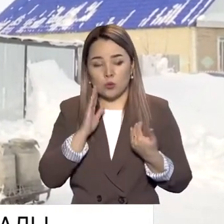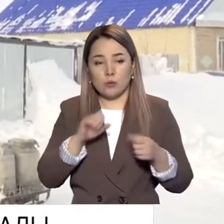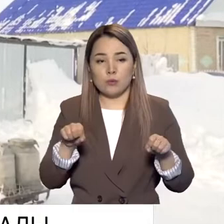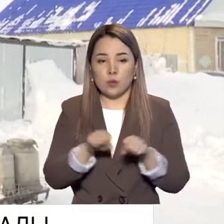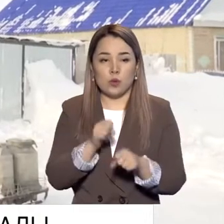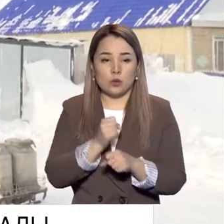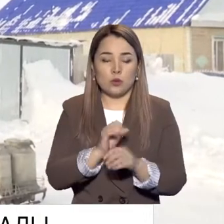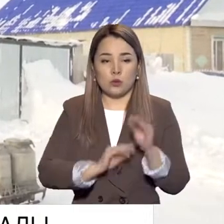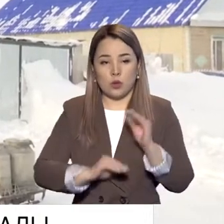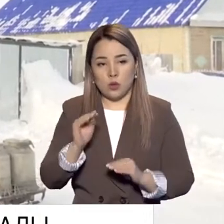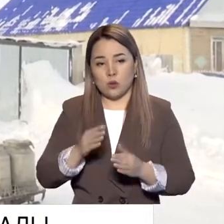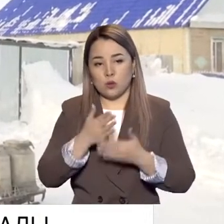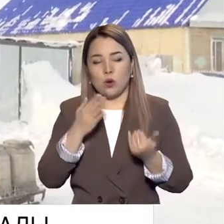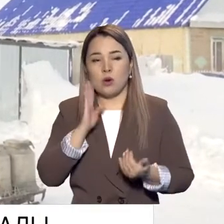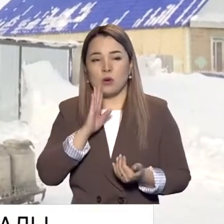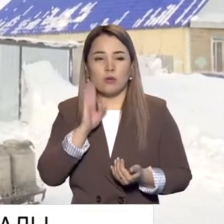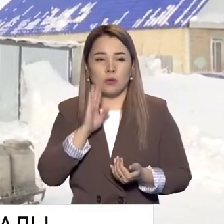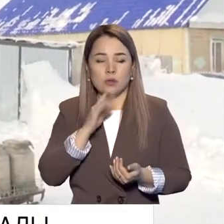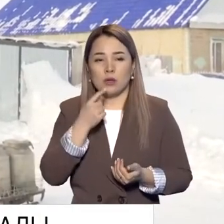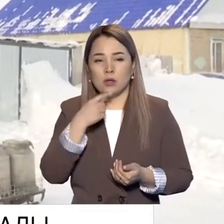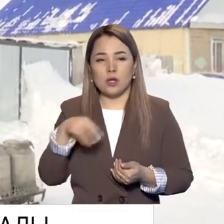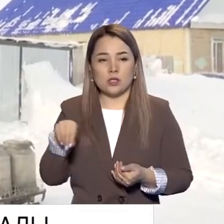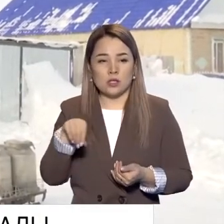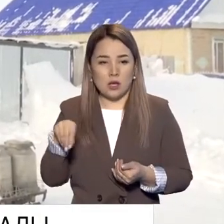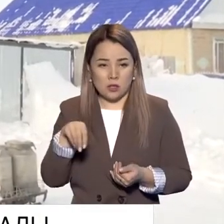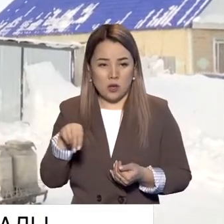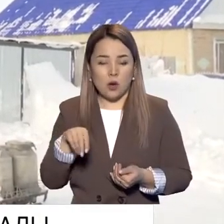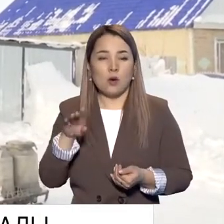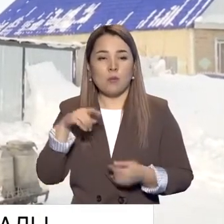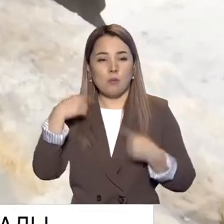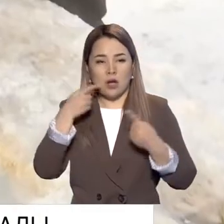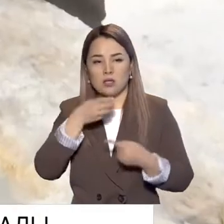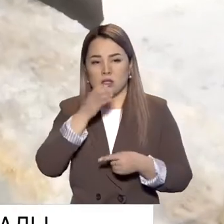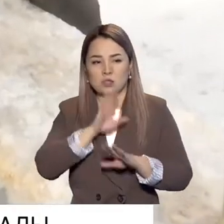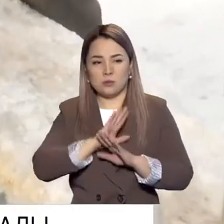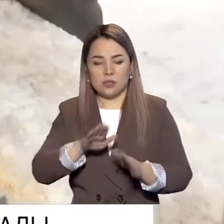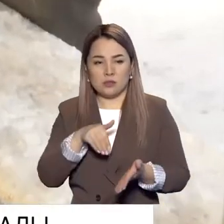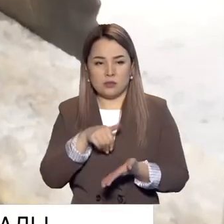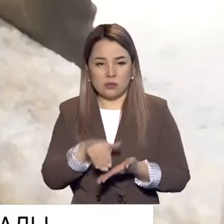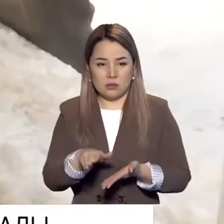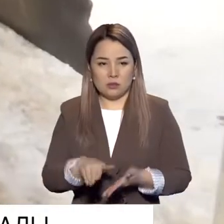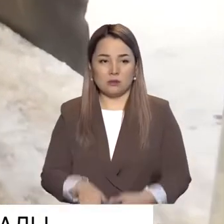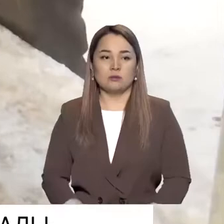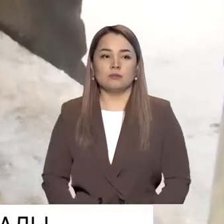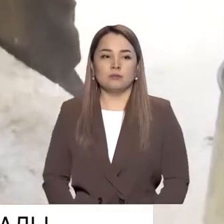келмейді. Су ащы қудай, малды өзі ішпейді.